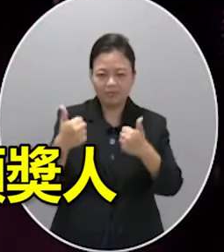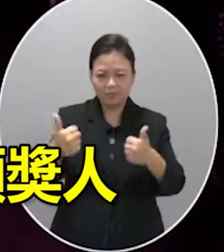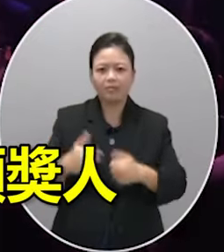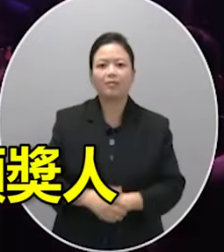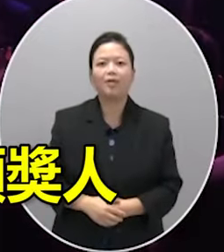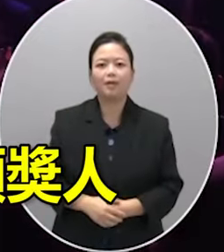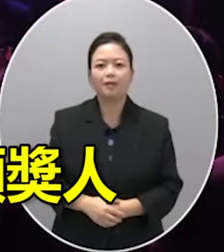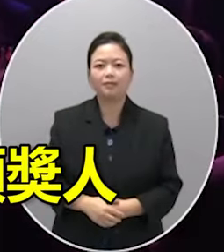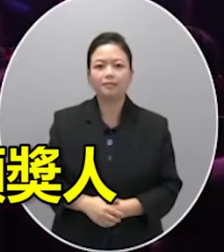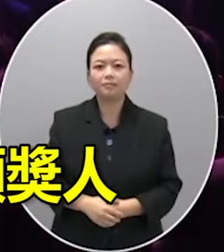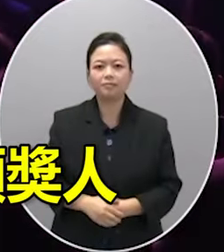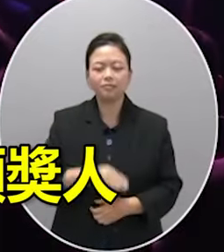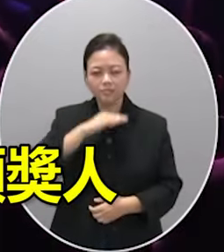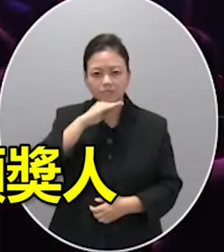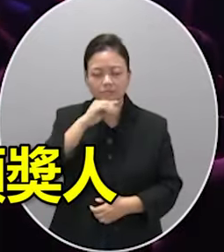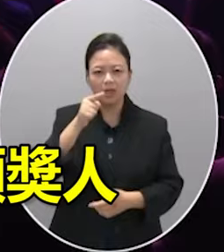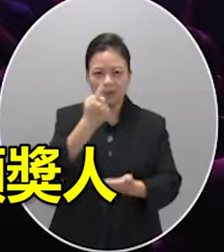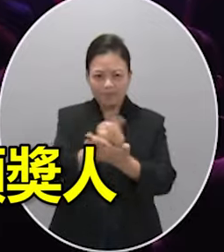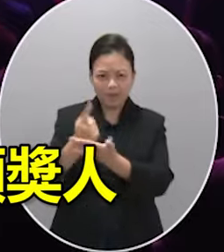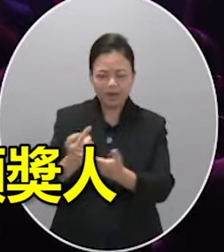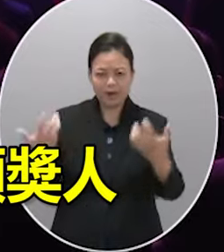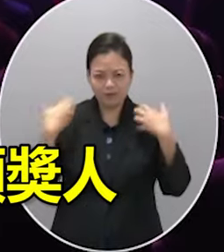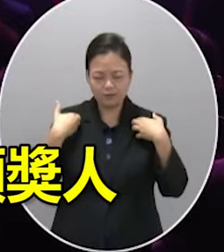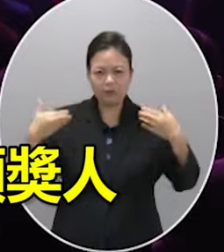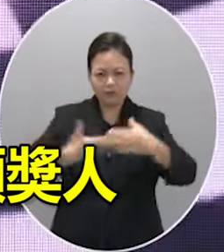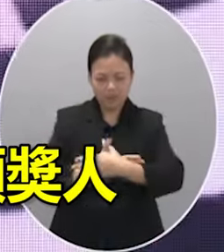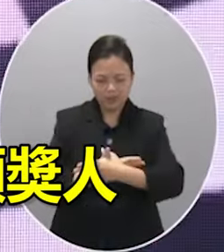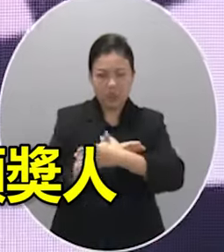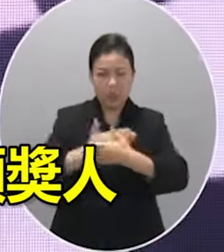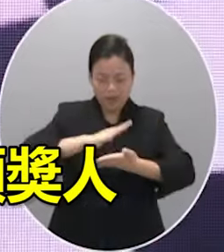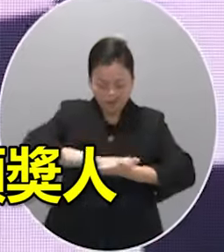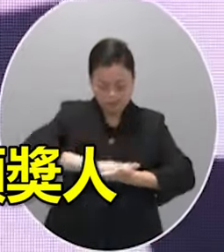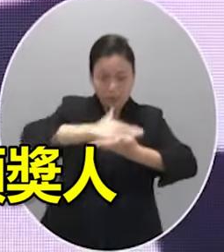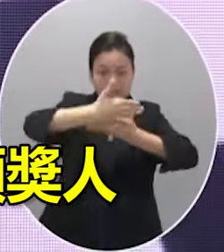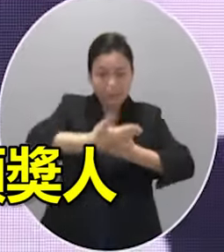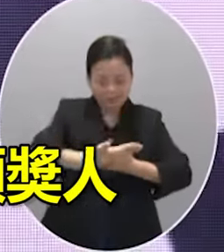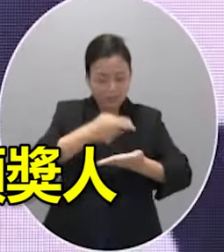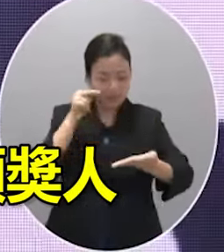很好。等一下所有的接奖嘉宾看到你的小卡上出现这个